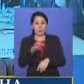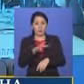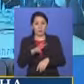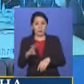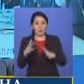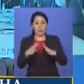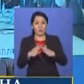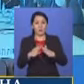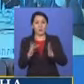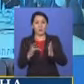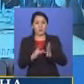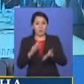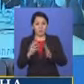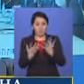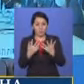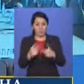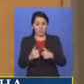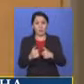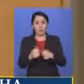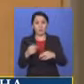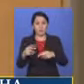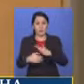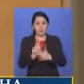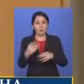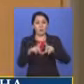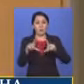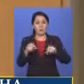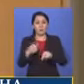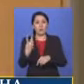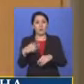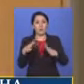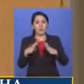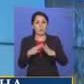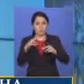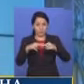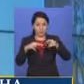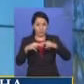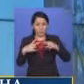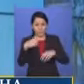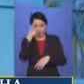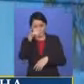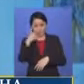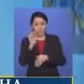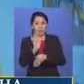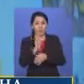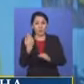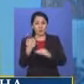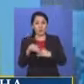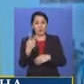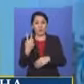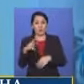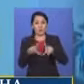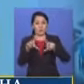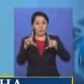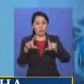метров жилья. В целях решения проблем дольщиков возведено 20 жилых домов. Кроме того, за 3 года должны быть сданы еще 22